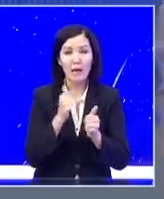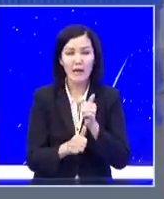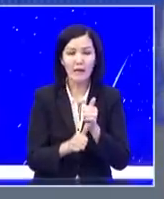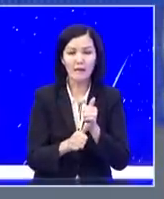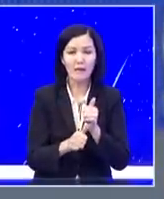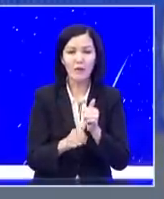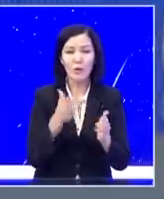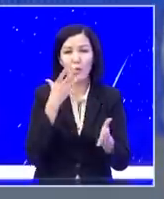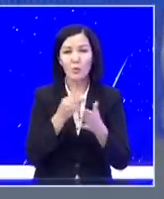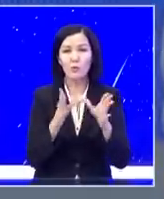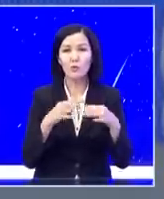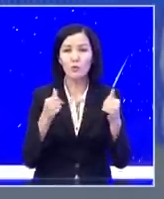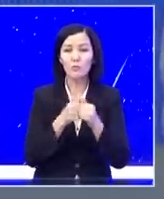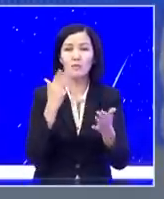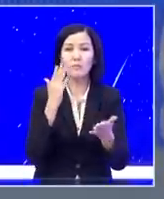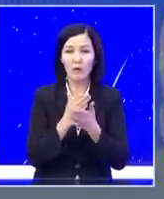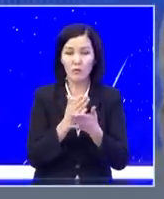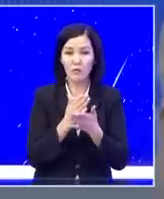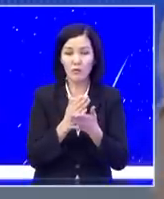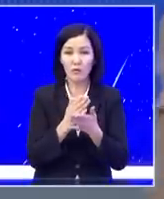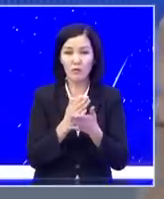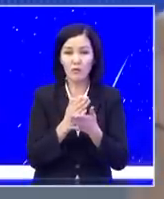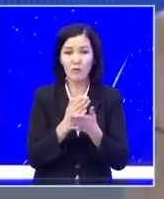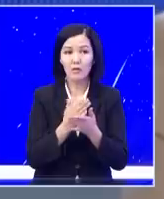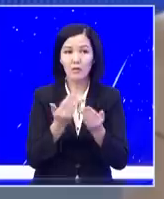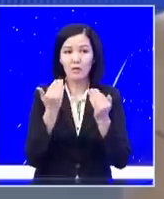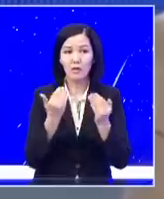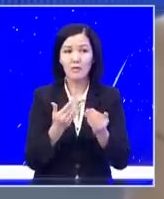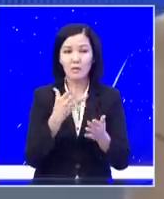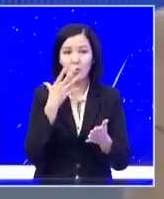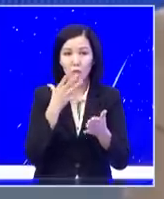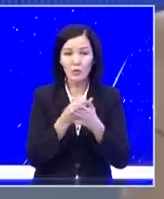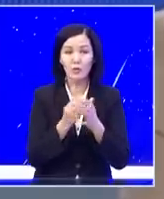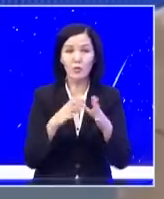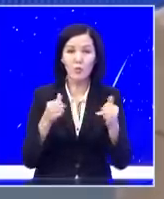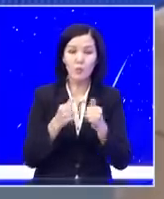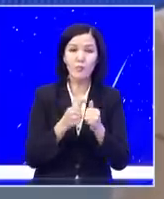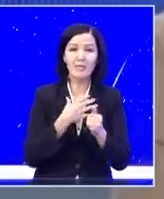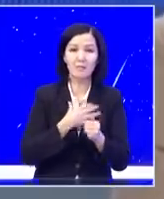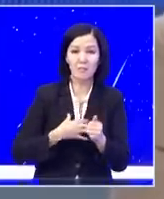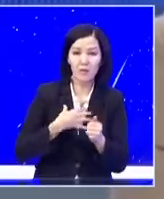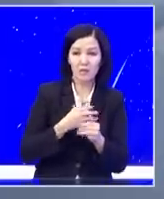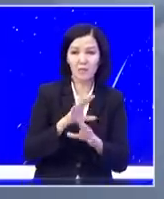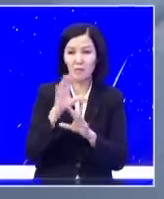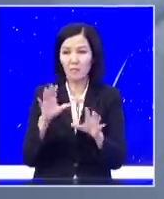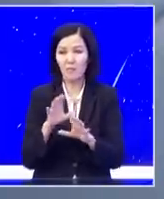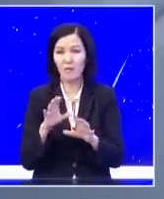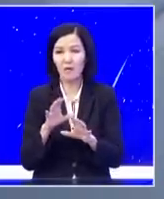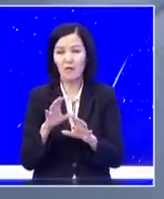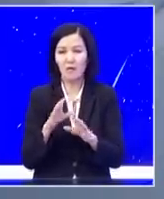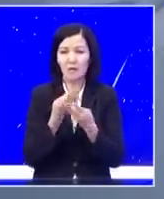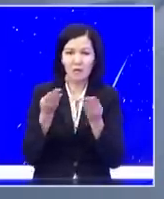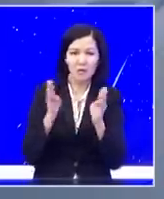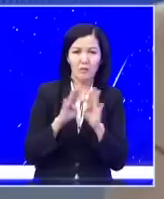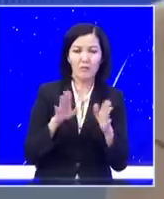Әркімнің өз отбасы бар ғой. Қазір бір әркім өзінің отбасының қамын күйттеп жүрген сияқты. Онда